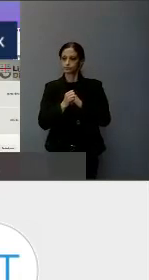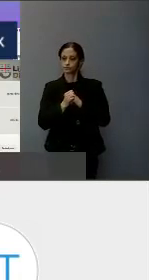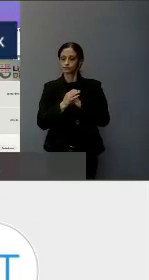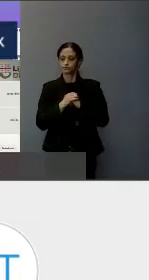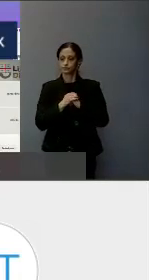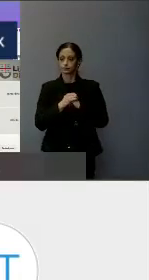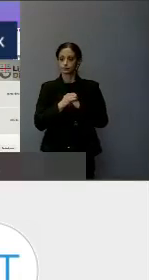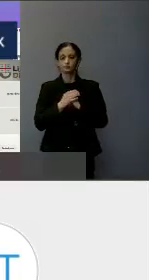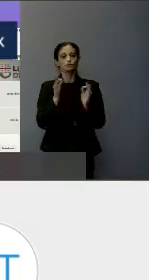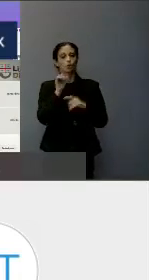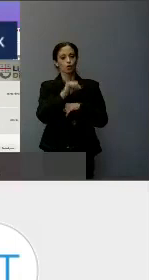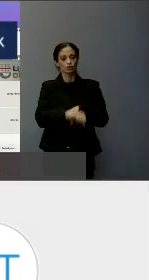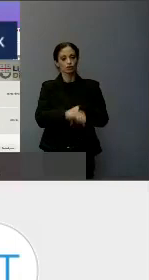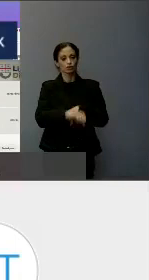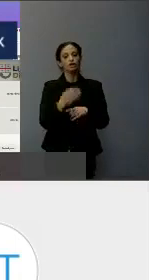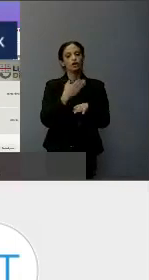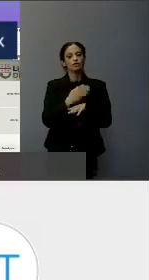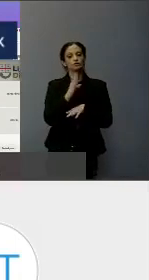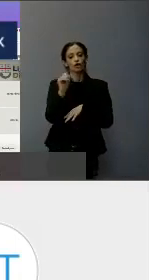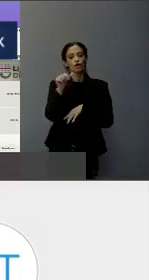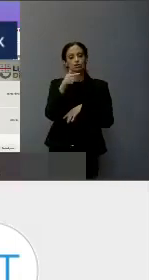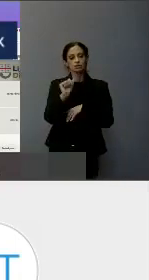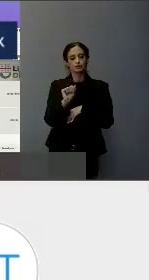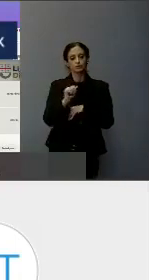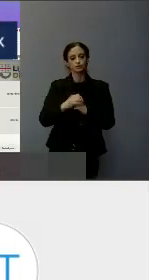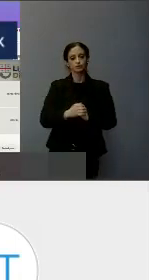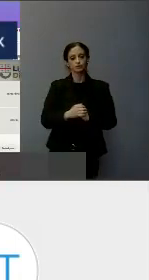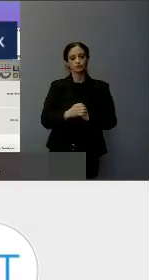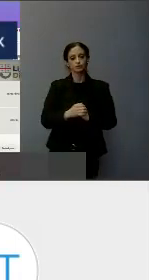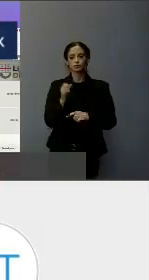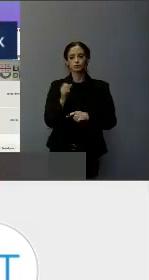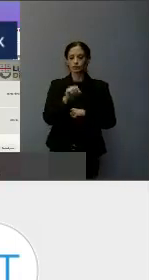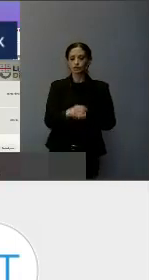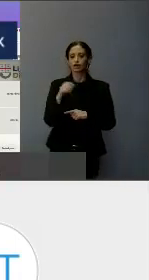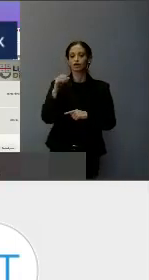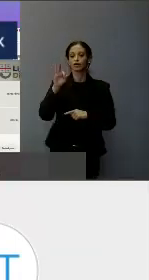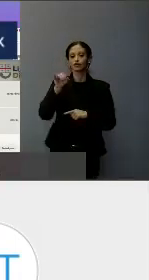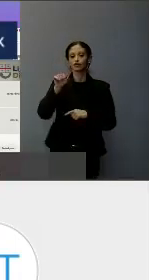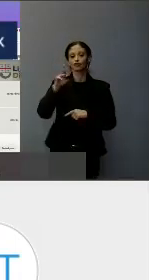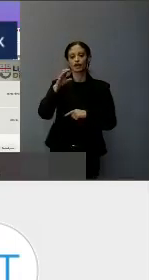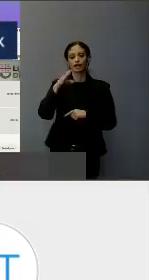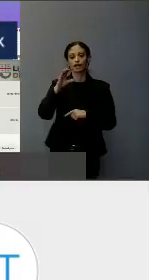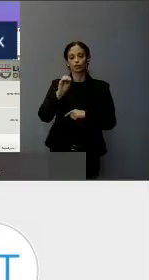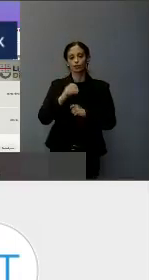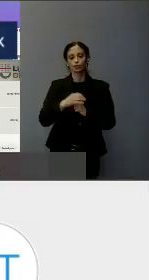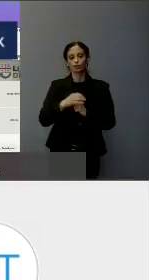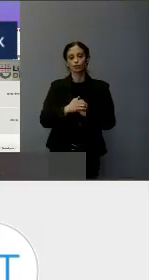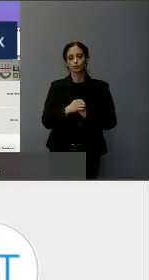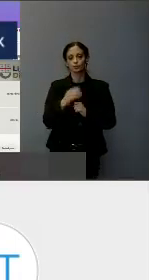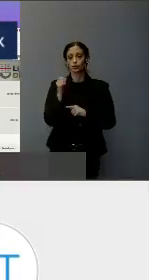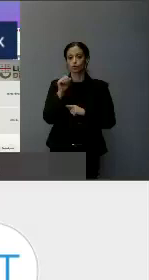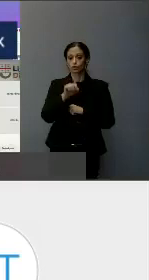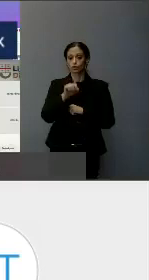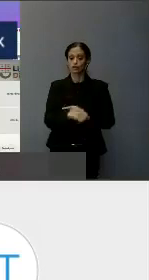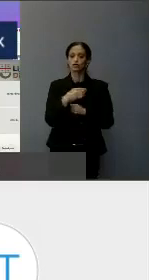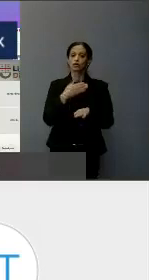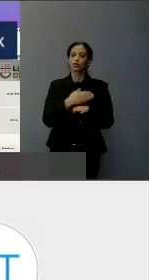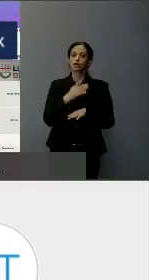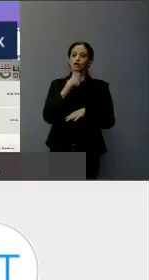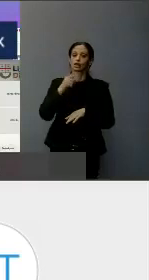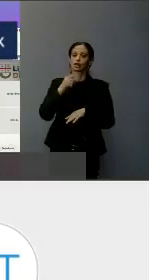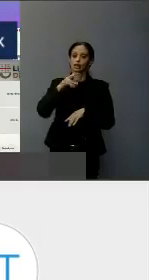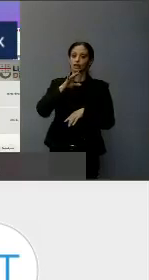orario consigliere costa mario scegliere ferrero contrario consigliere